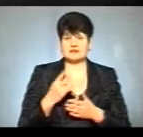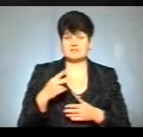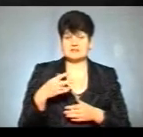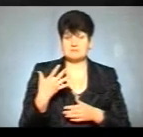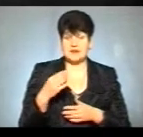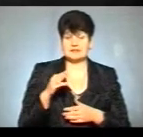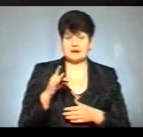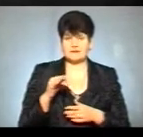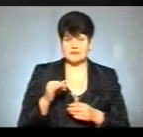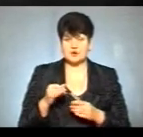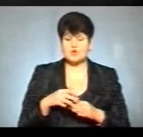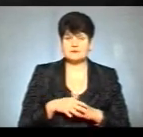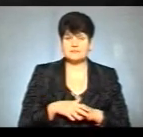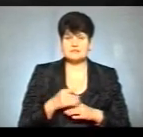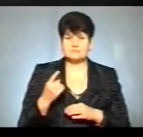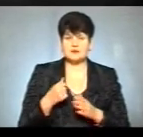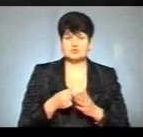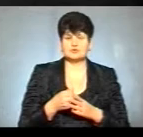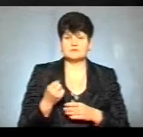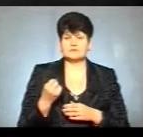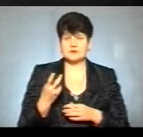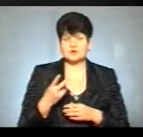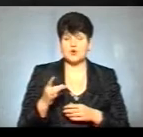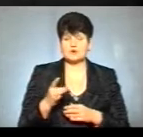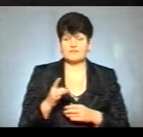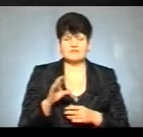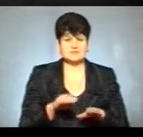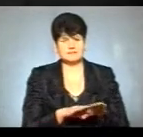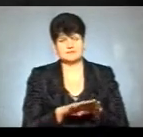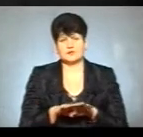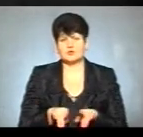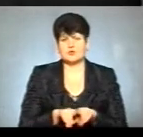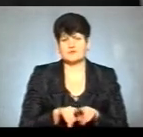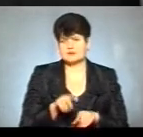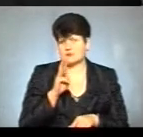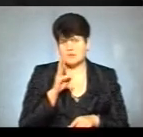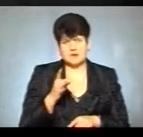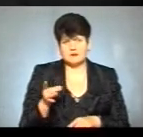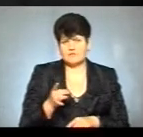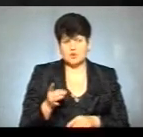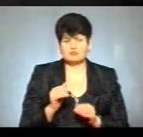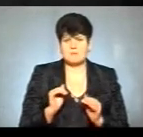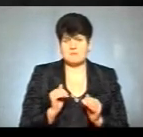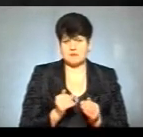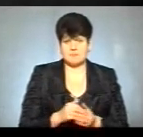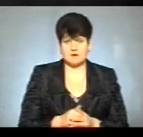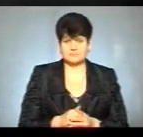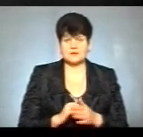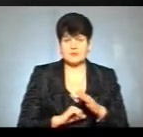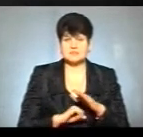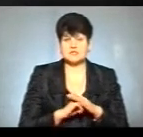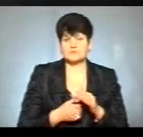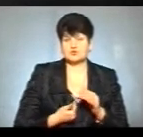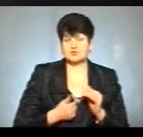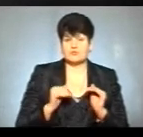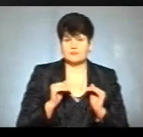по 13 розряд у всіх зрівнялівка одинакова заробітна плата в розмірі мінімальної. На підставі прожиткового